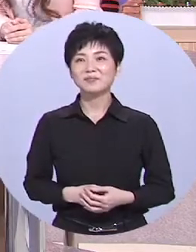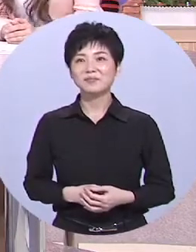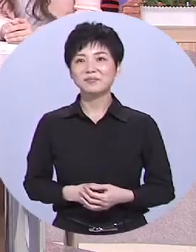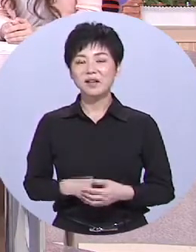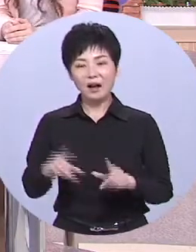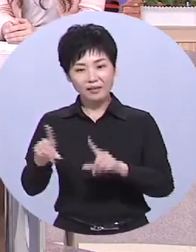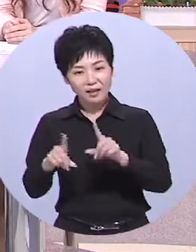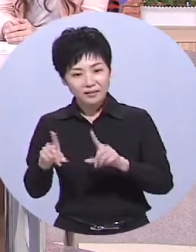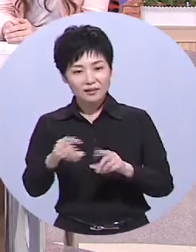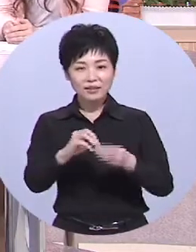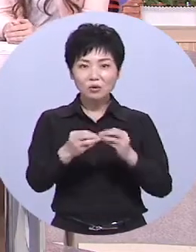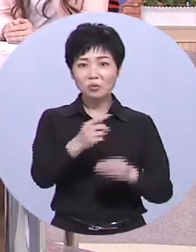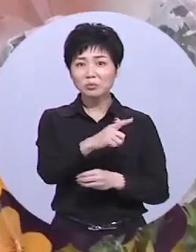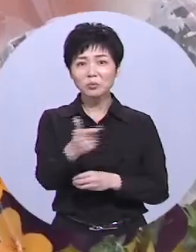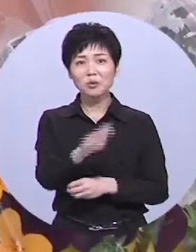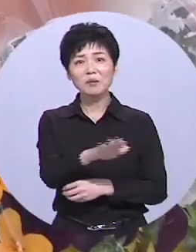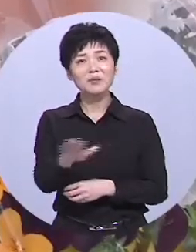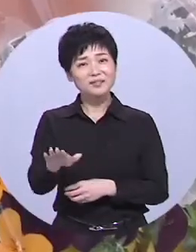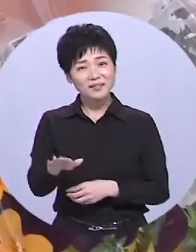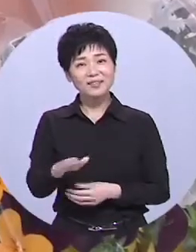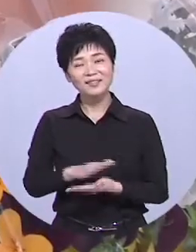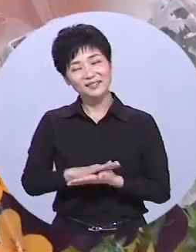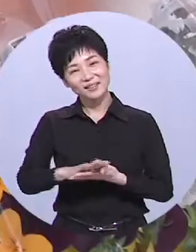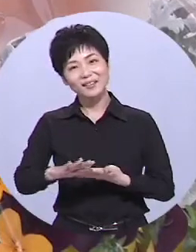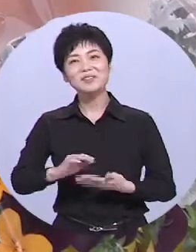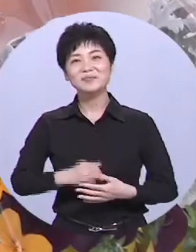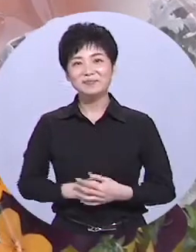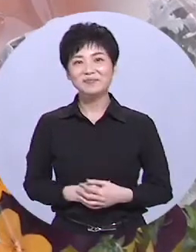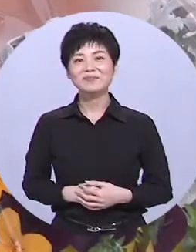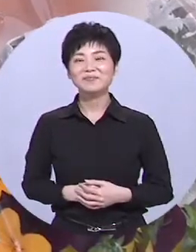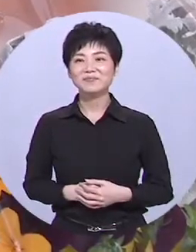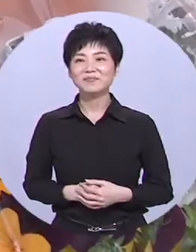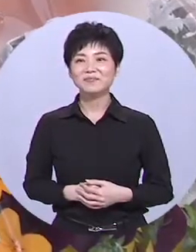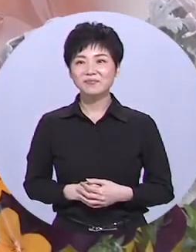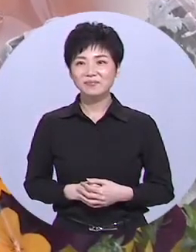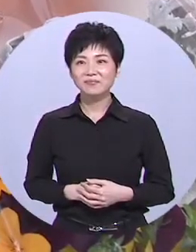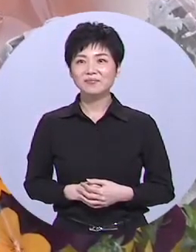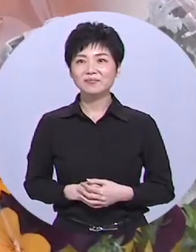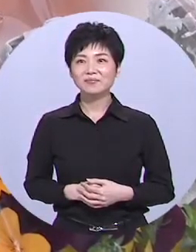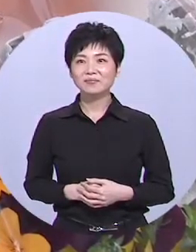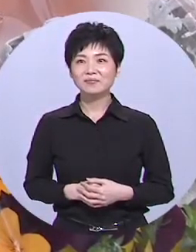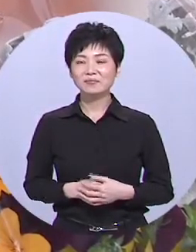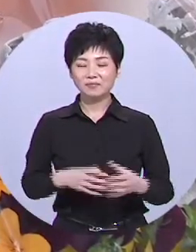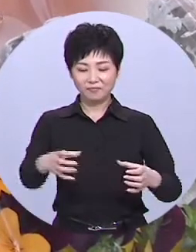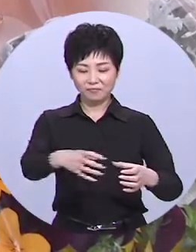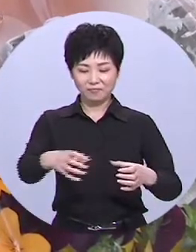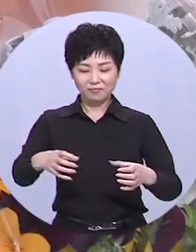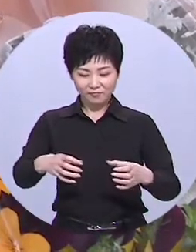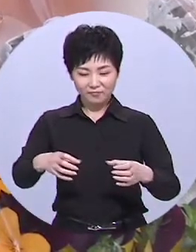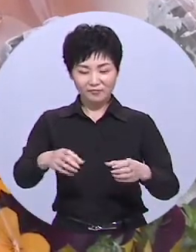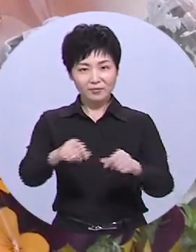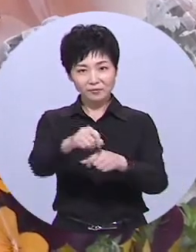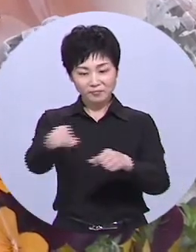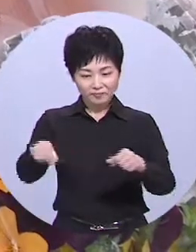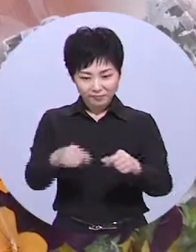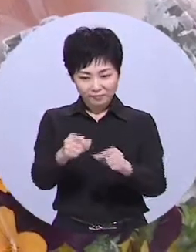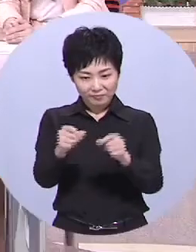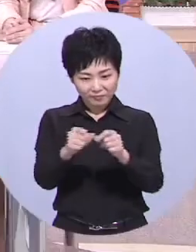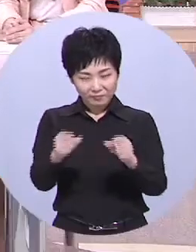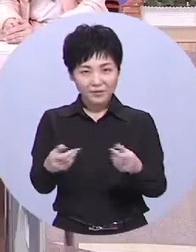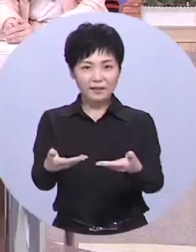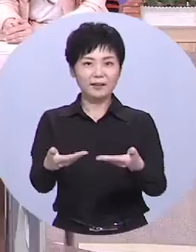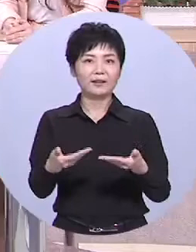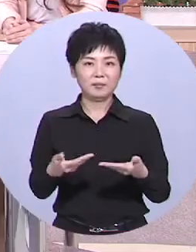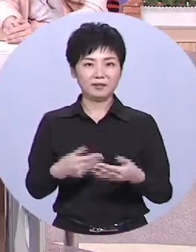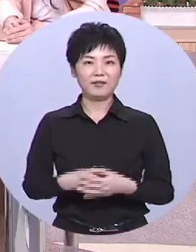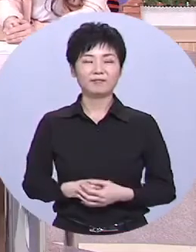とかね、色があって綺麗ですね。 こちらはパンジーハウスでラッピングしてもらったものなんですけれども、はい、これをプランターに移してまた